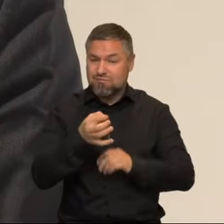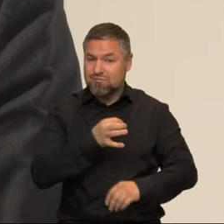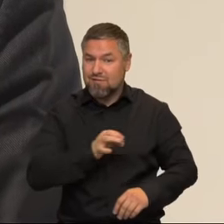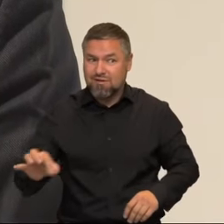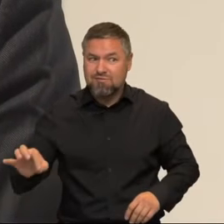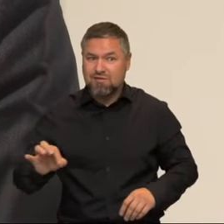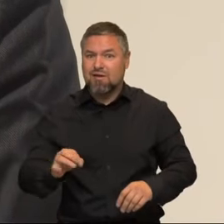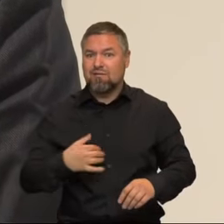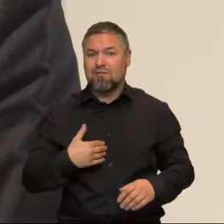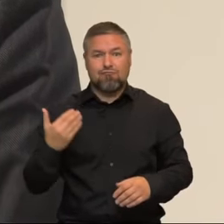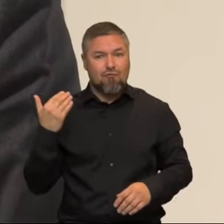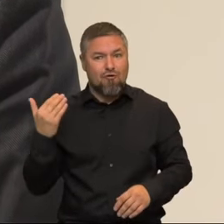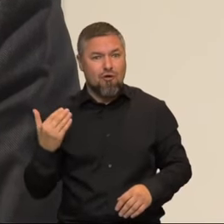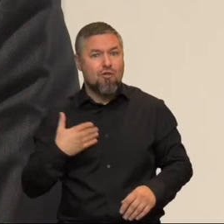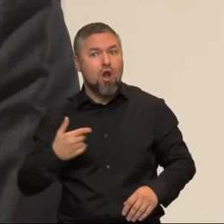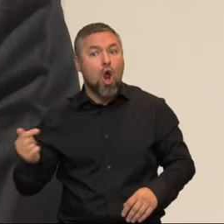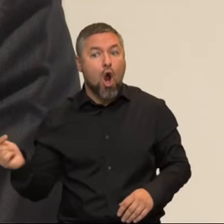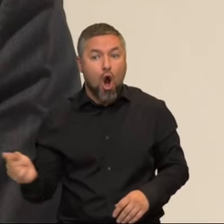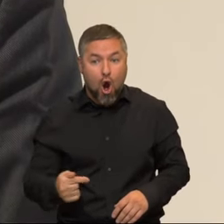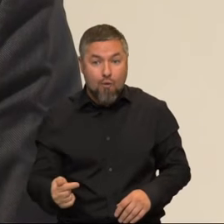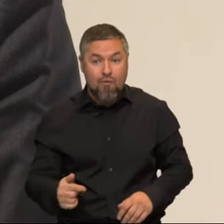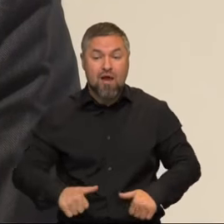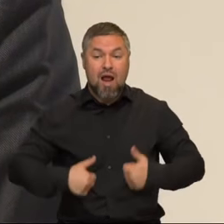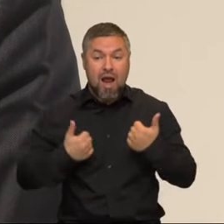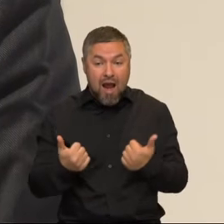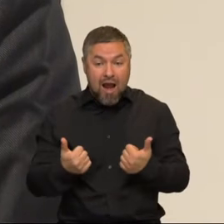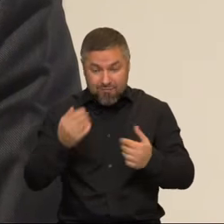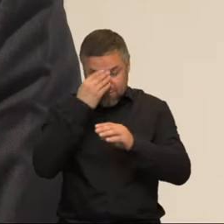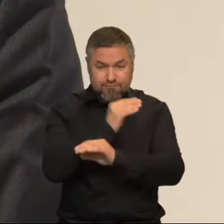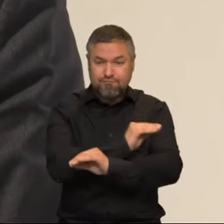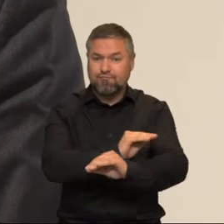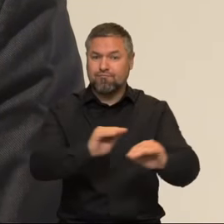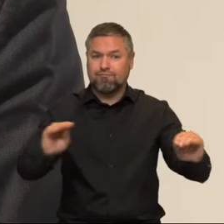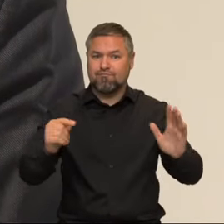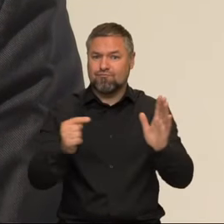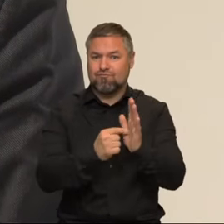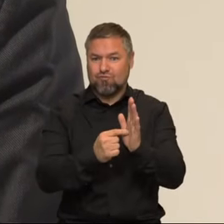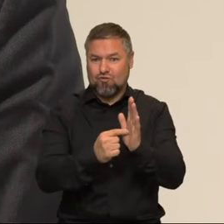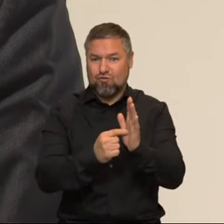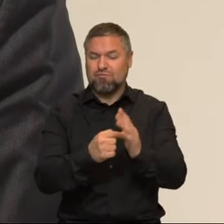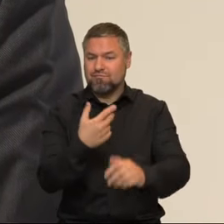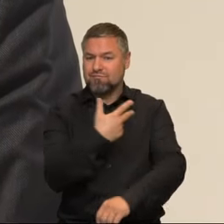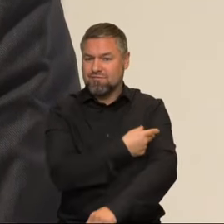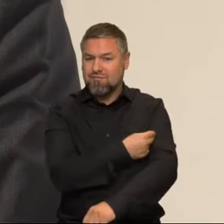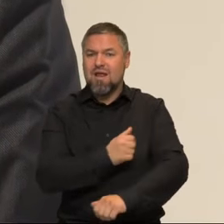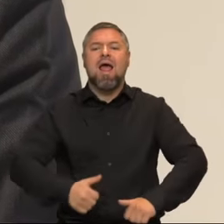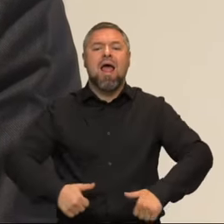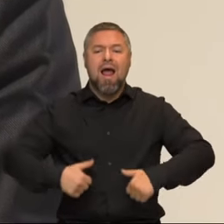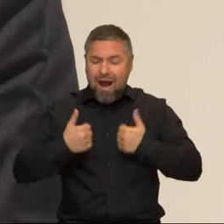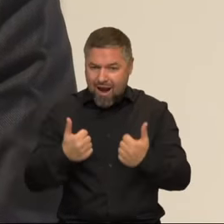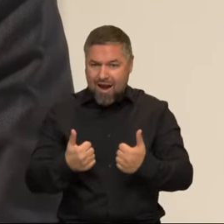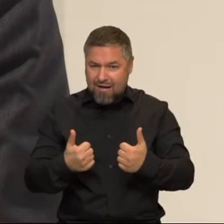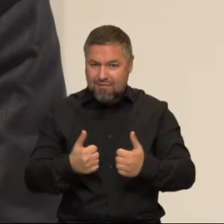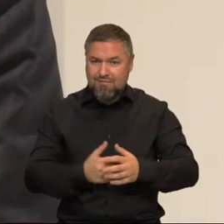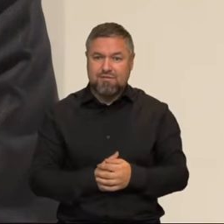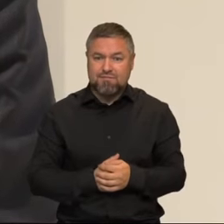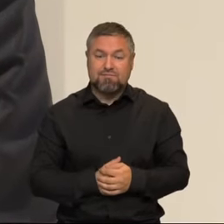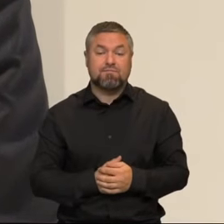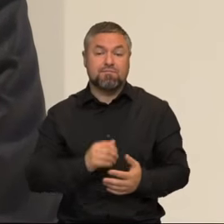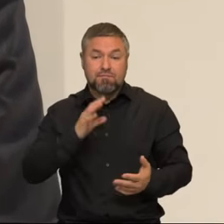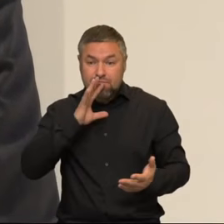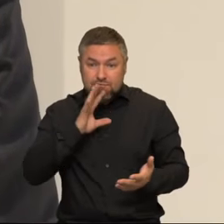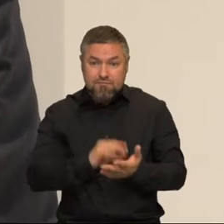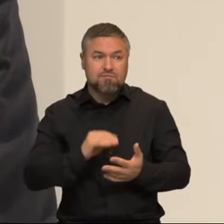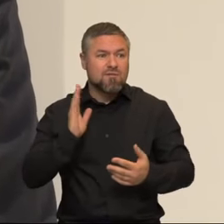ten przywilej, honor i obowiązek, aby apelować właśnie o tą rzecz, aby właśnie znowuż